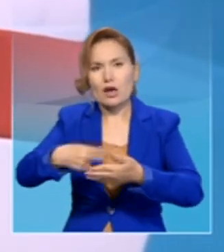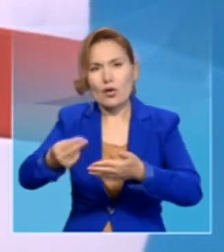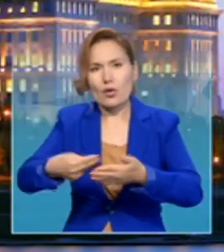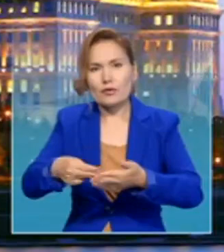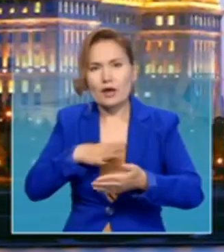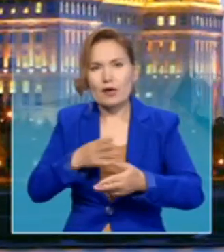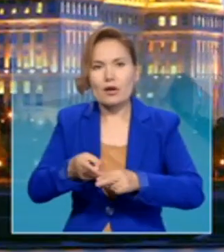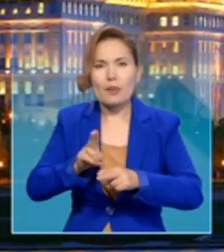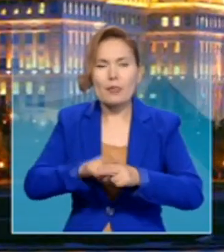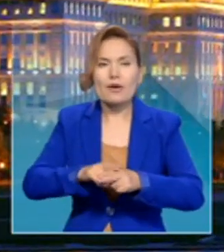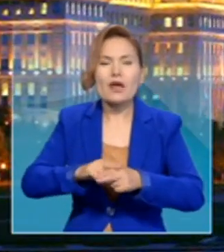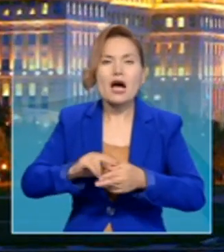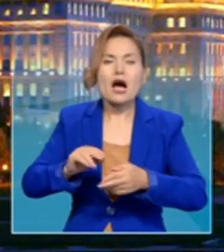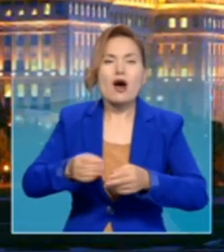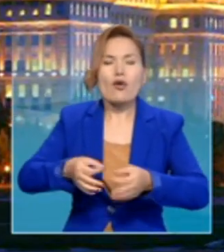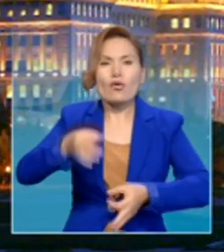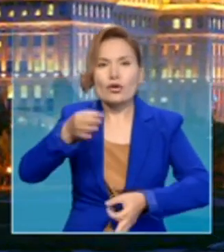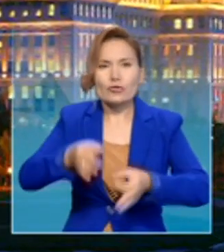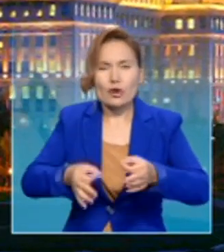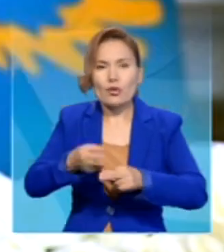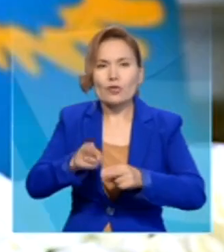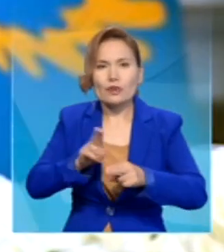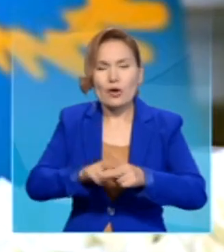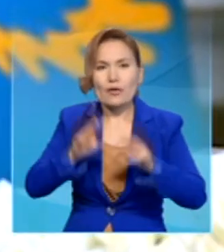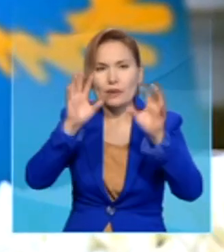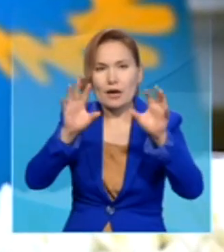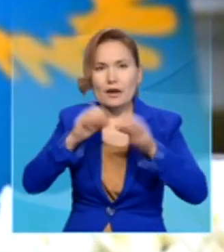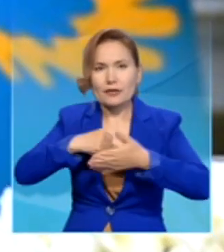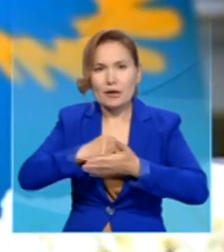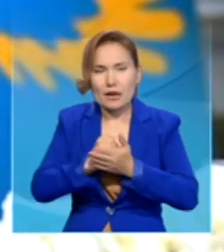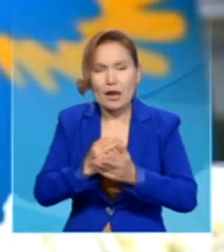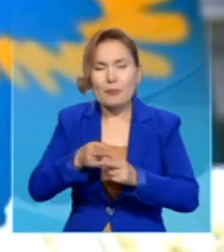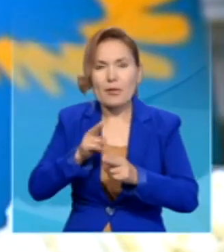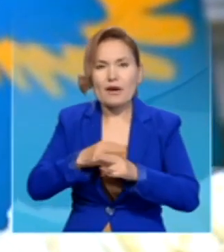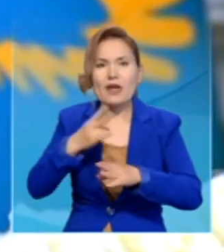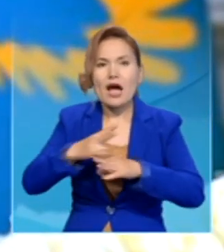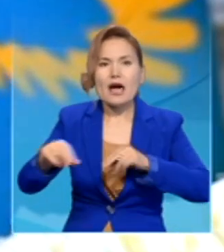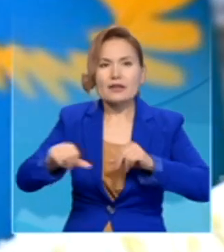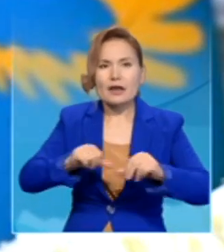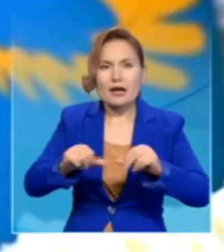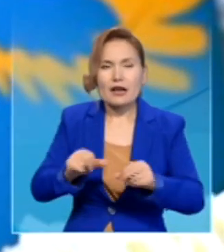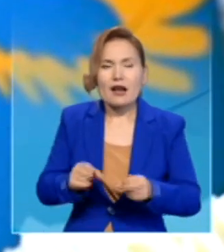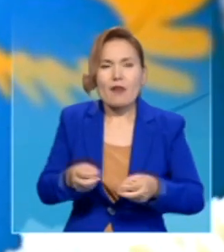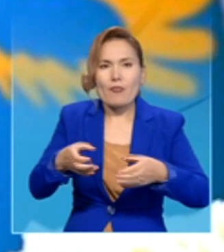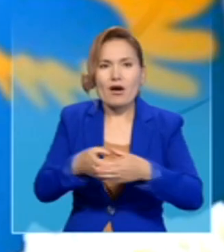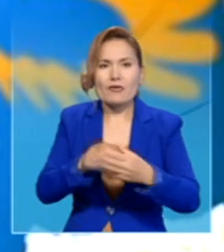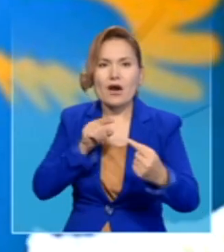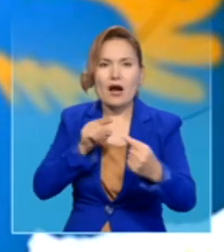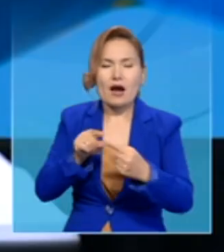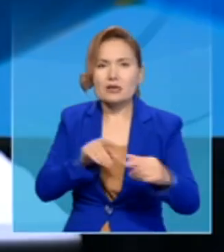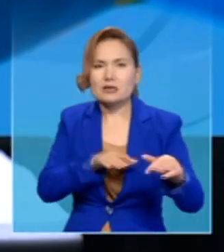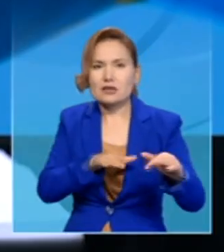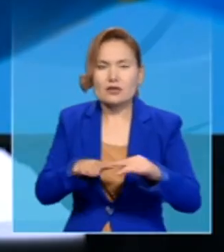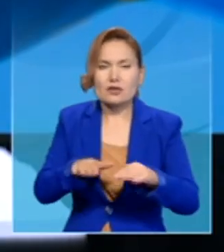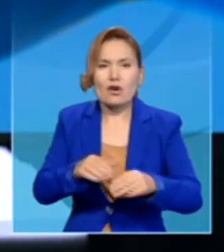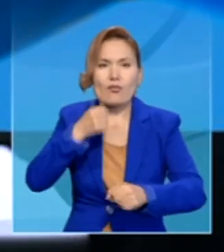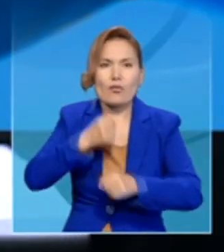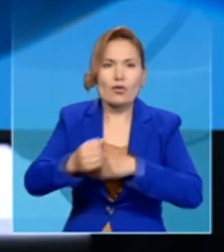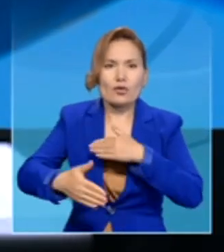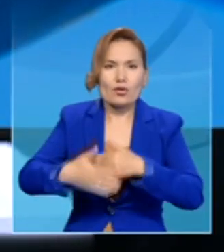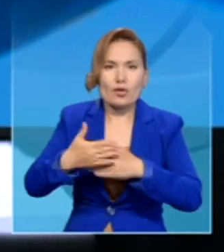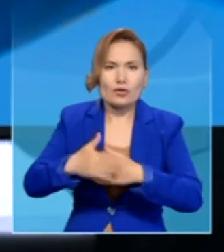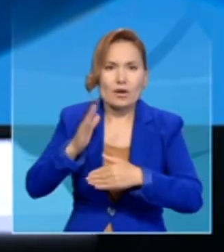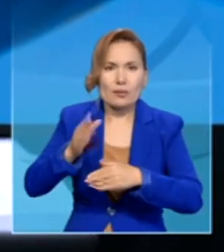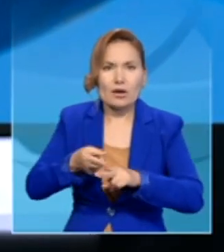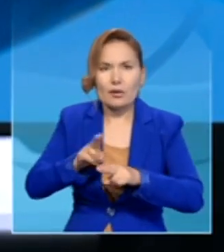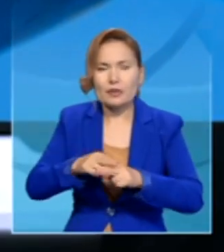Түзетулер қылмыстық жолмен алынған кірістерді заңдастыруға және терроризмді қаржыландыруға қарсы іс-қимыл туралы деп хабарлайды Ақорданың